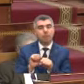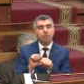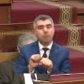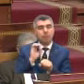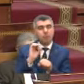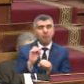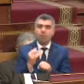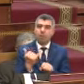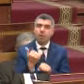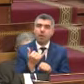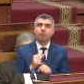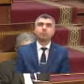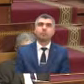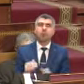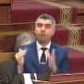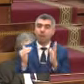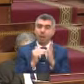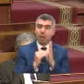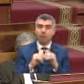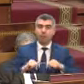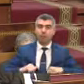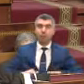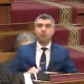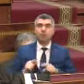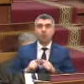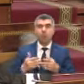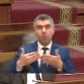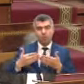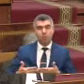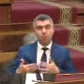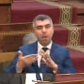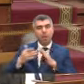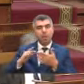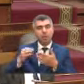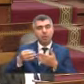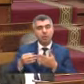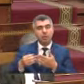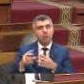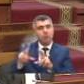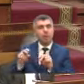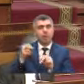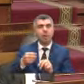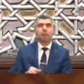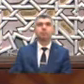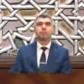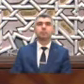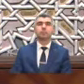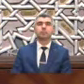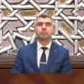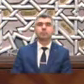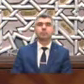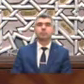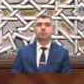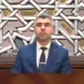لا؟ وأخيرا السيد الوزير اليوم كنعرفوا الرقمنة، حتى الناس راه خصتهم يدوزوا معاهم الرقمنة. وشكرا. تعقيب